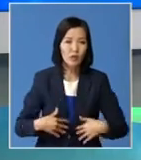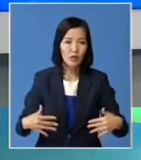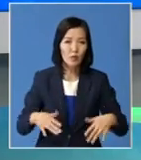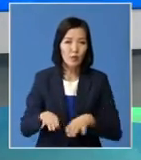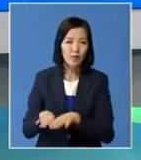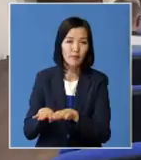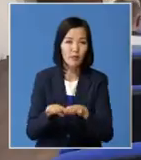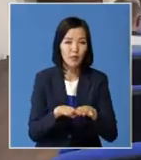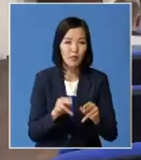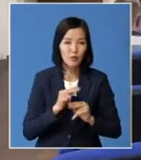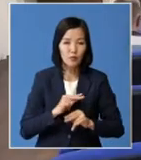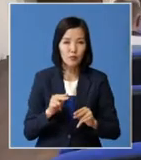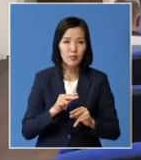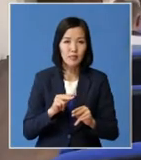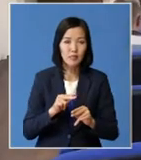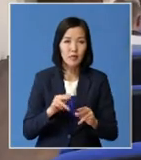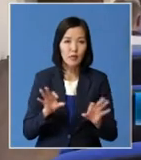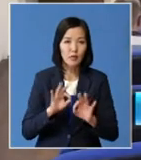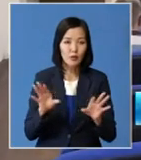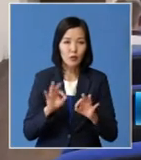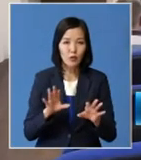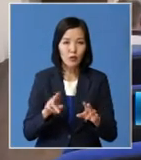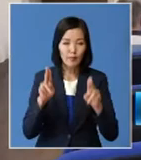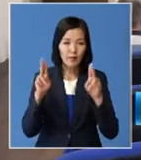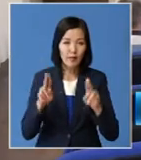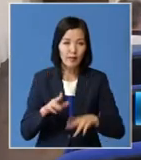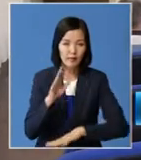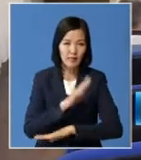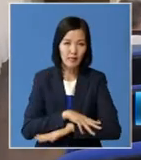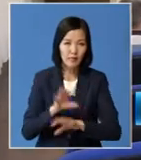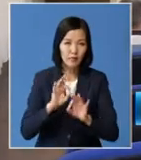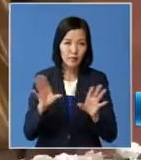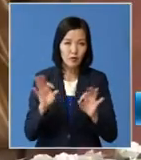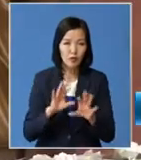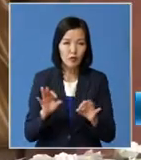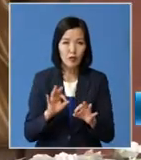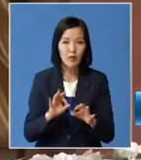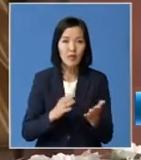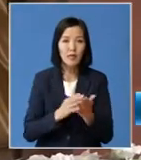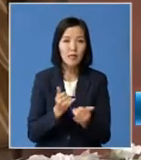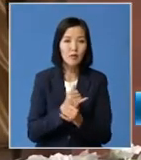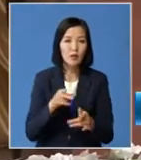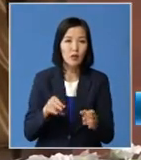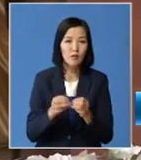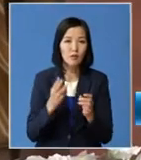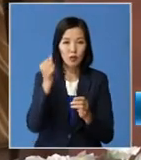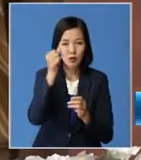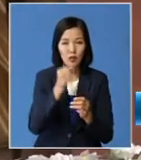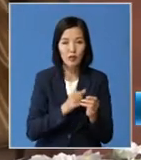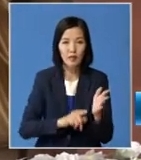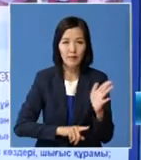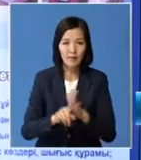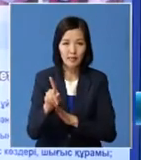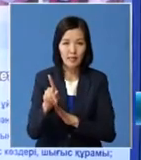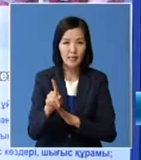бірдейлендіру жұмысына тоқталды, оны ұйымдастыру мен жүргізу тәртібін түсіндірді. Айта кетсек, агросектордағы бұл қызмет түрі елімізде 2013 жылдан бері көрсетіліп